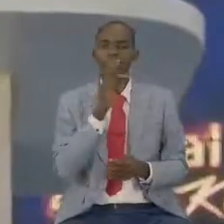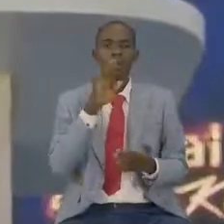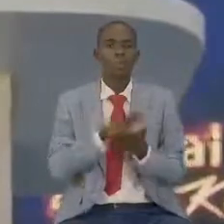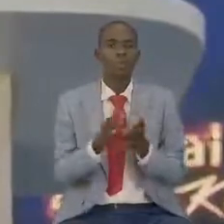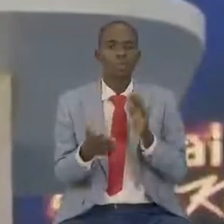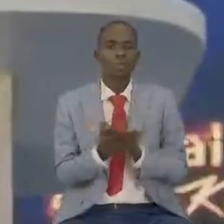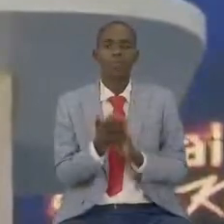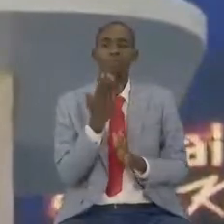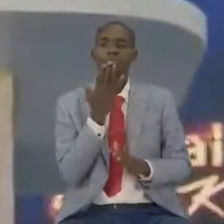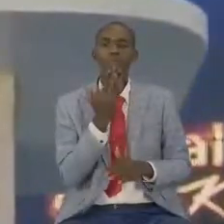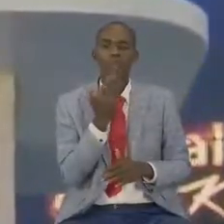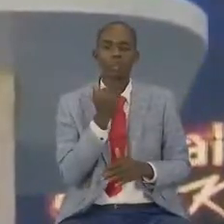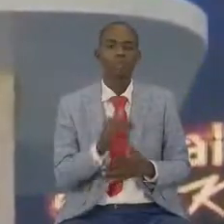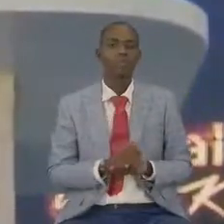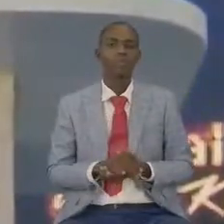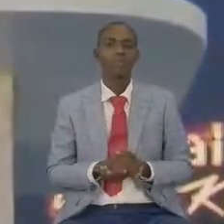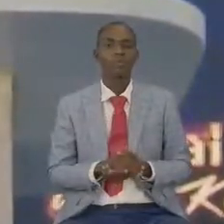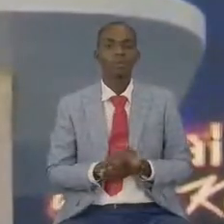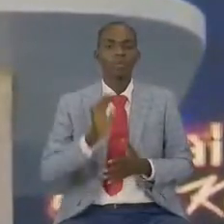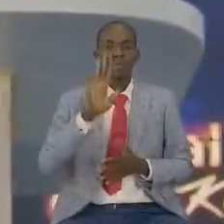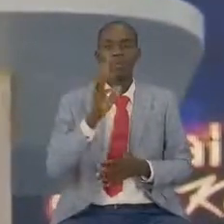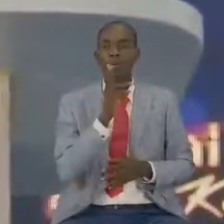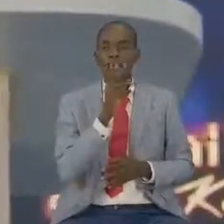devint douce. Tes eaux